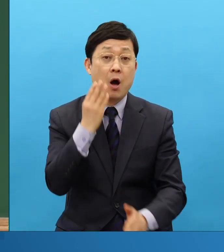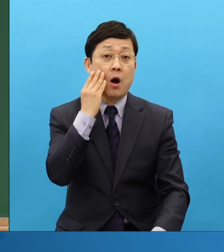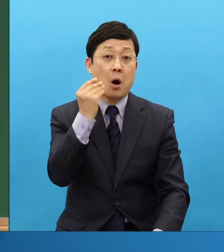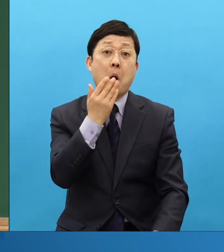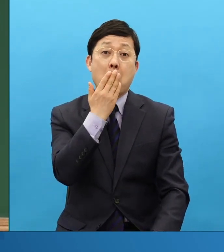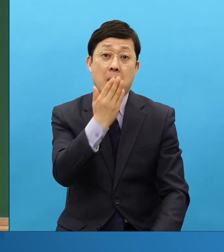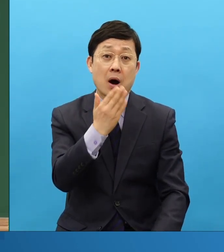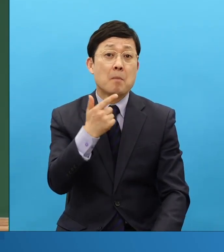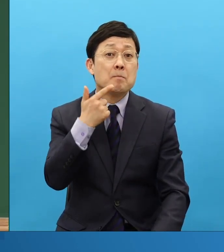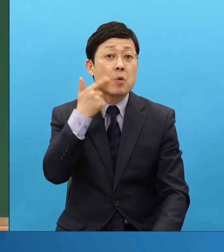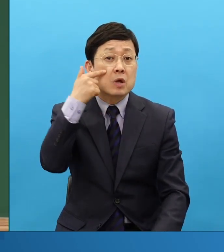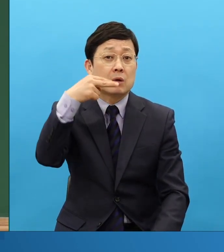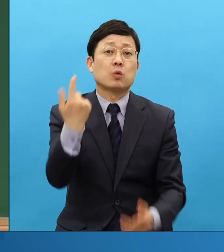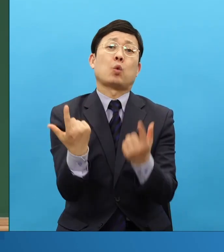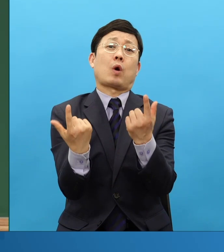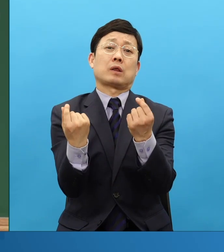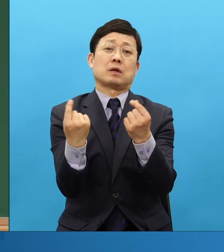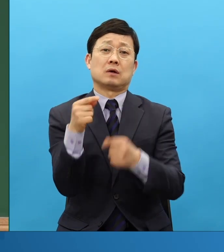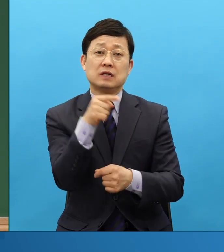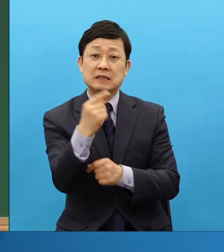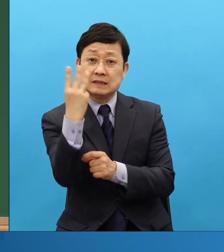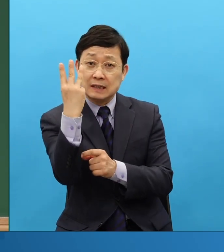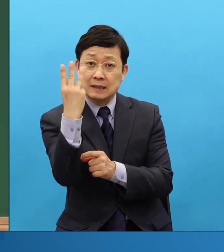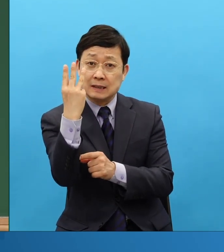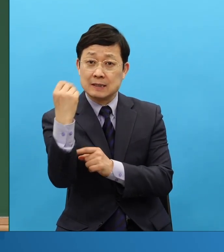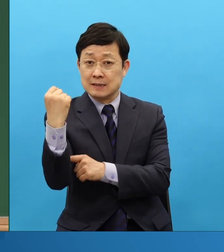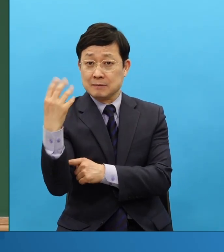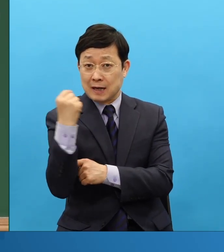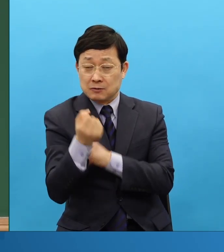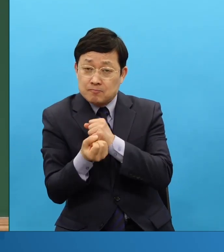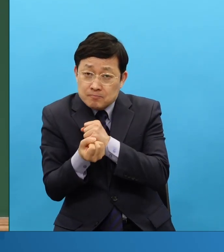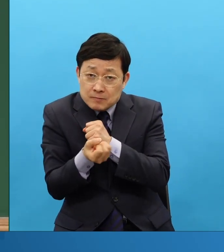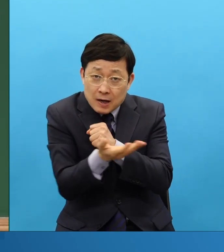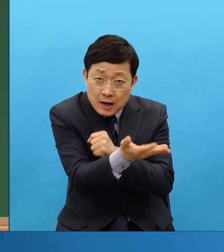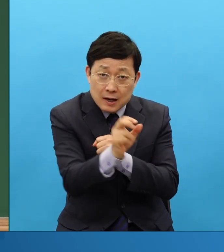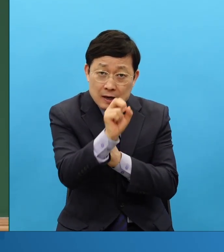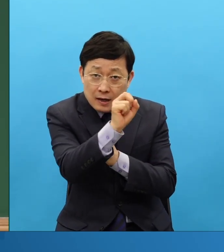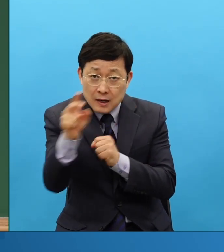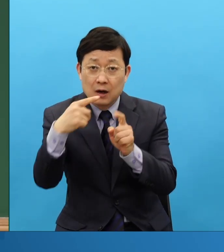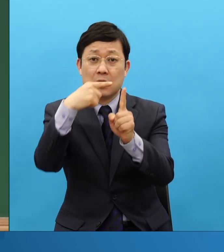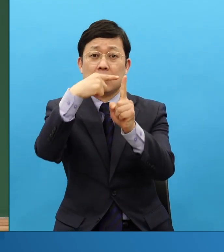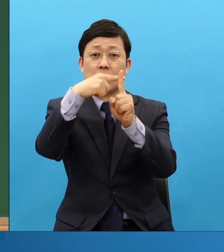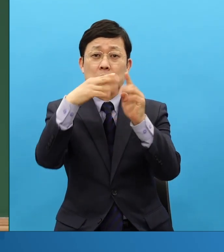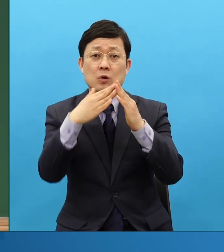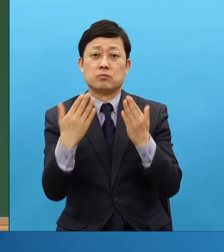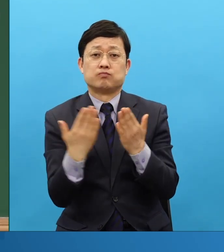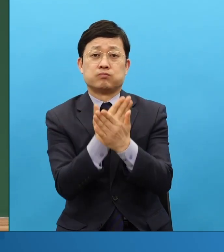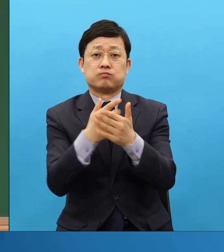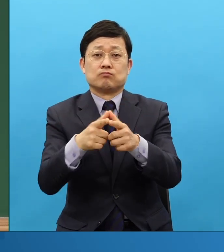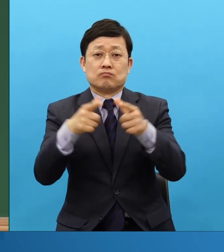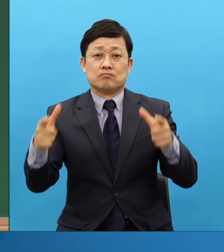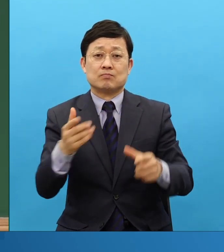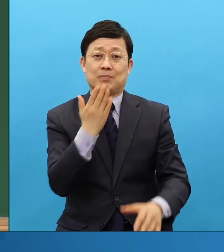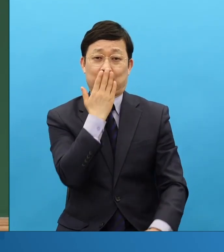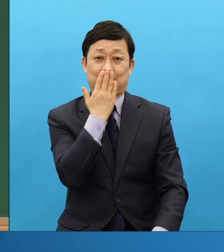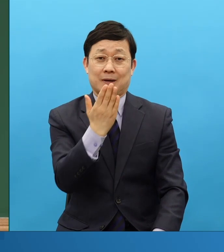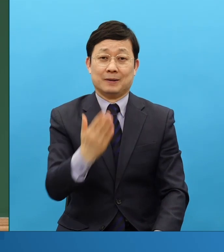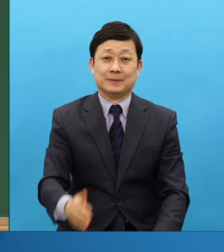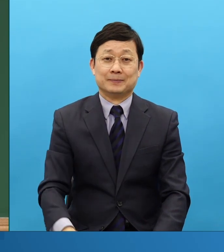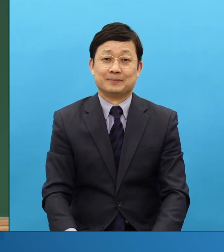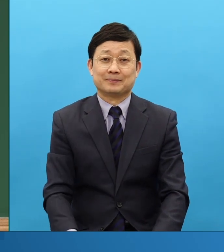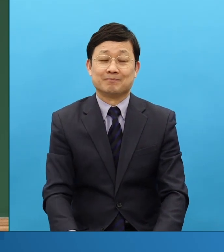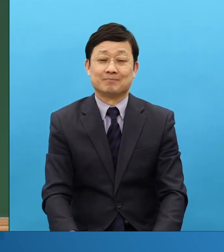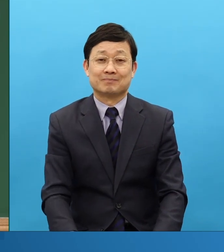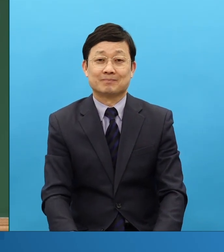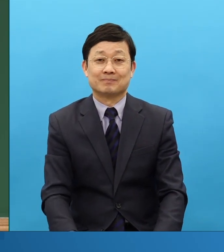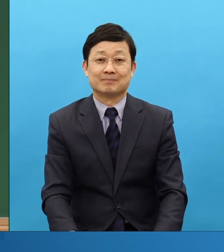않았습니다. 잡아야 될 게 이 영향이 있어야 교회도 되는 겁니다. And it's not too late for the pastors either. You have to hold on to this to give tremendous